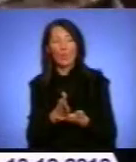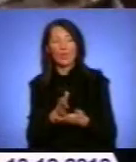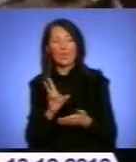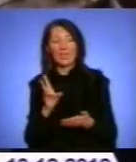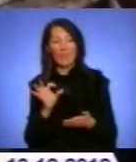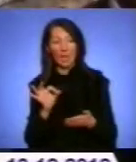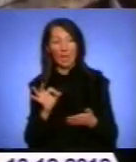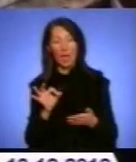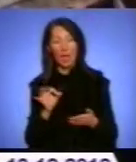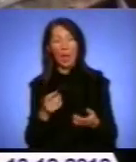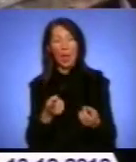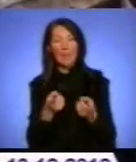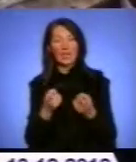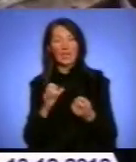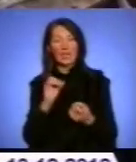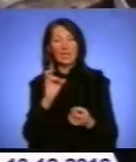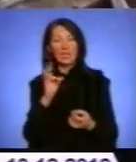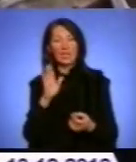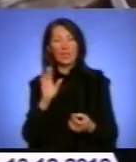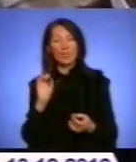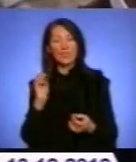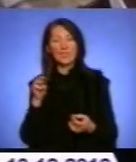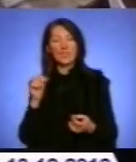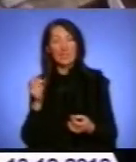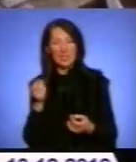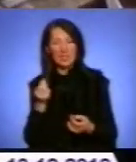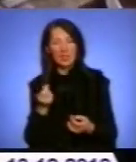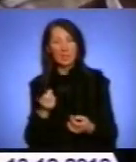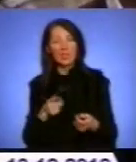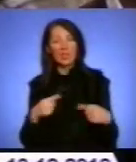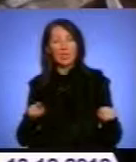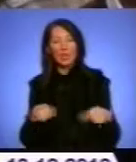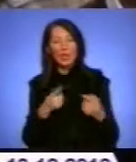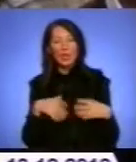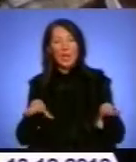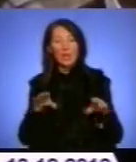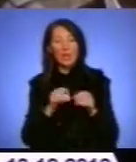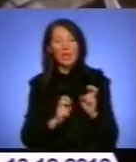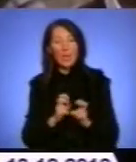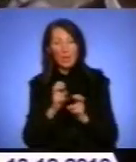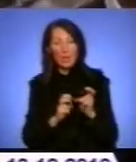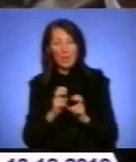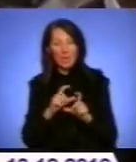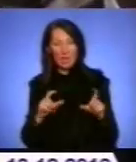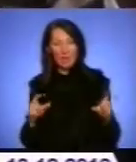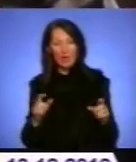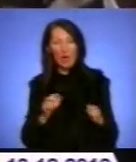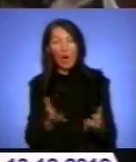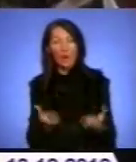на притягнення інвестицій, на створення спільних підприємств, на отримання додаткових